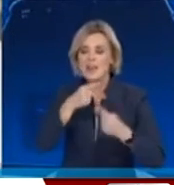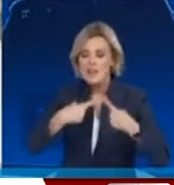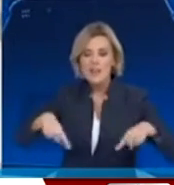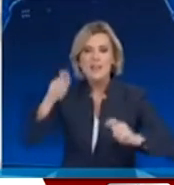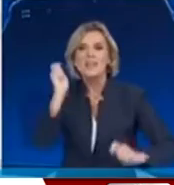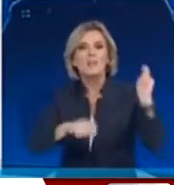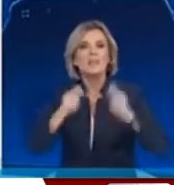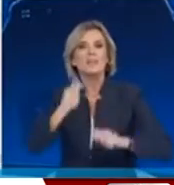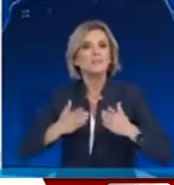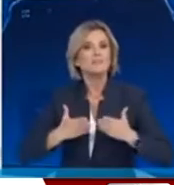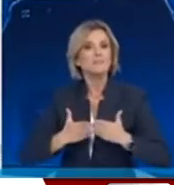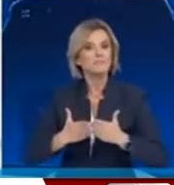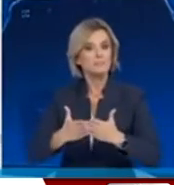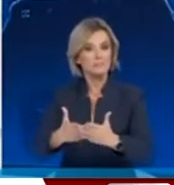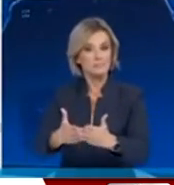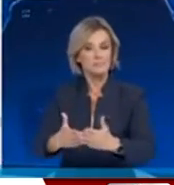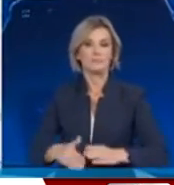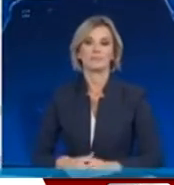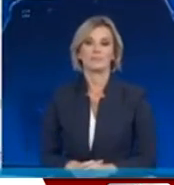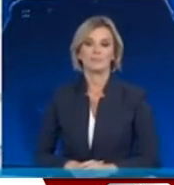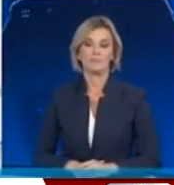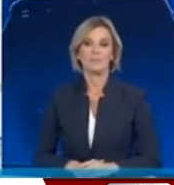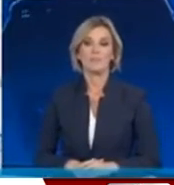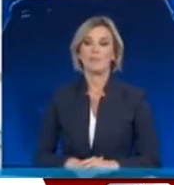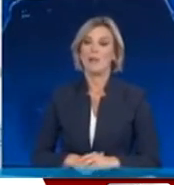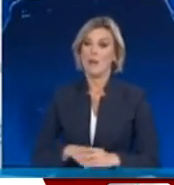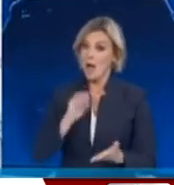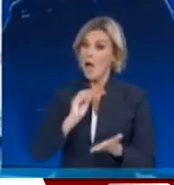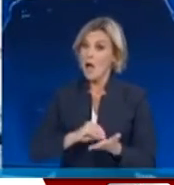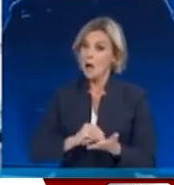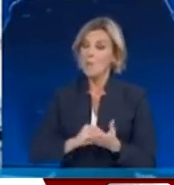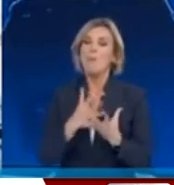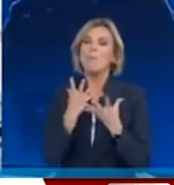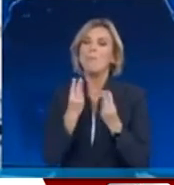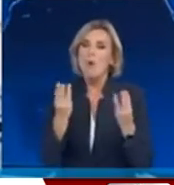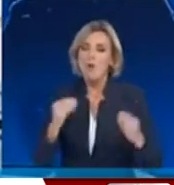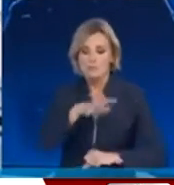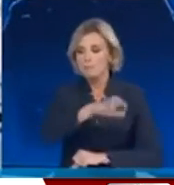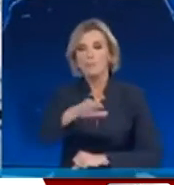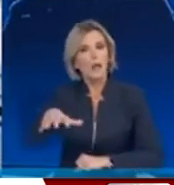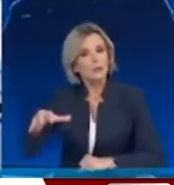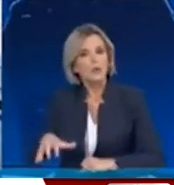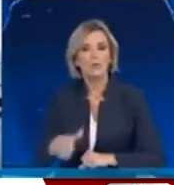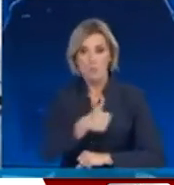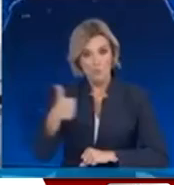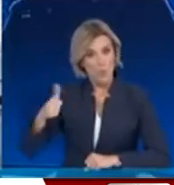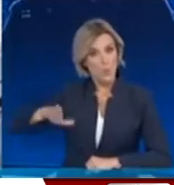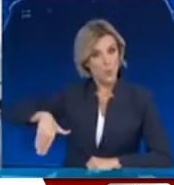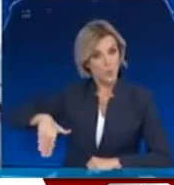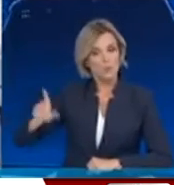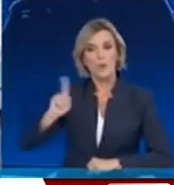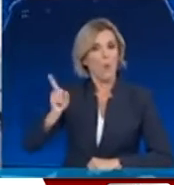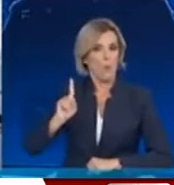λιμανιού. Διευρύνεται όμως και σε άλλα πεδία και σε άλλες περιοχές, όπως